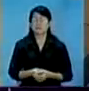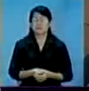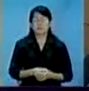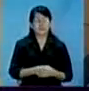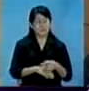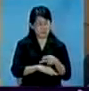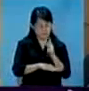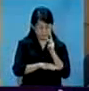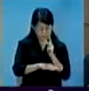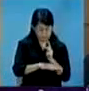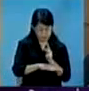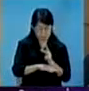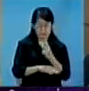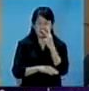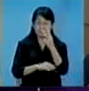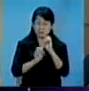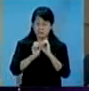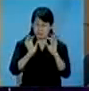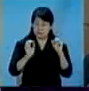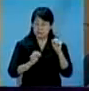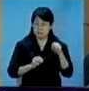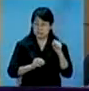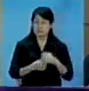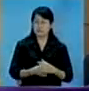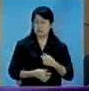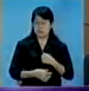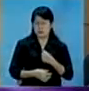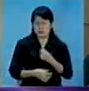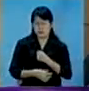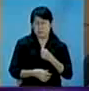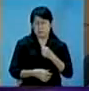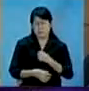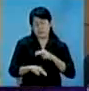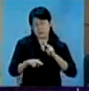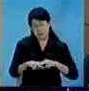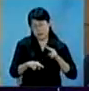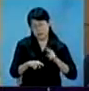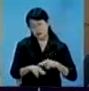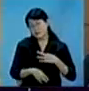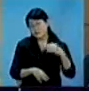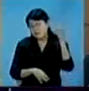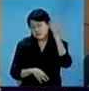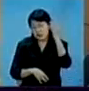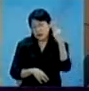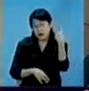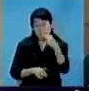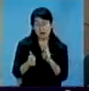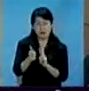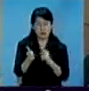ท่านประธานคงจะได้แลเห็นว่าผมได้อดทนฟังนายสุเทพเทือกสุบรรณตั้ง